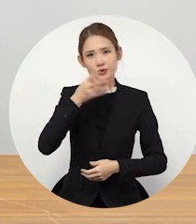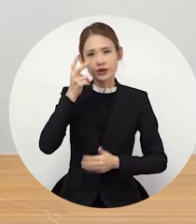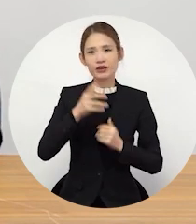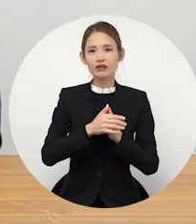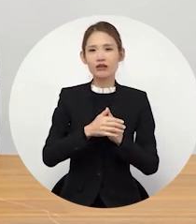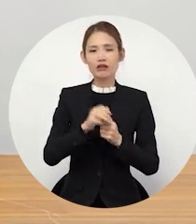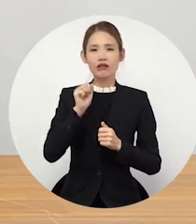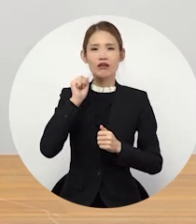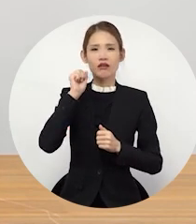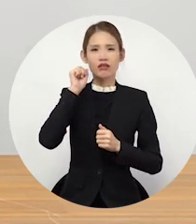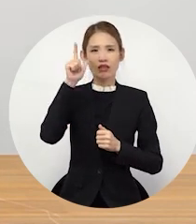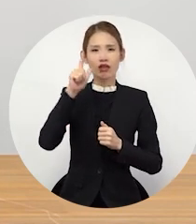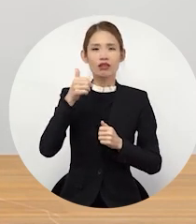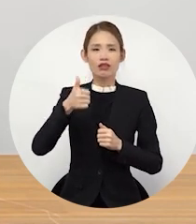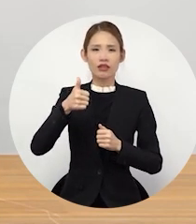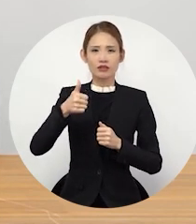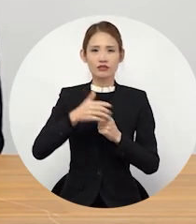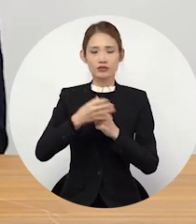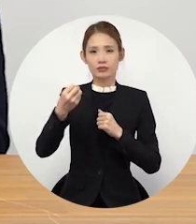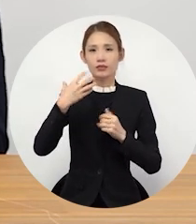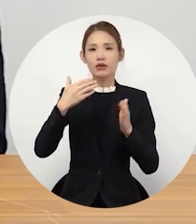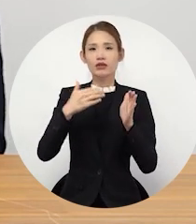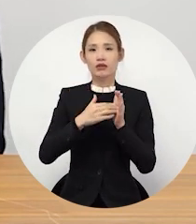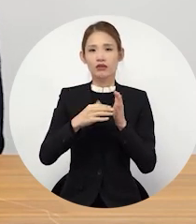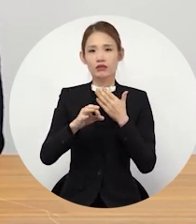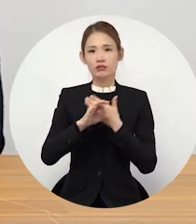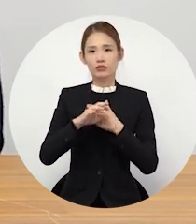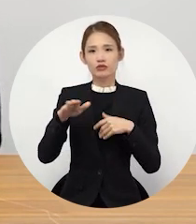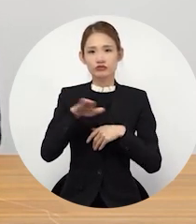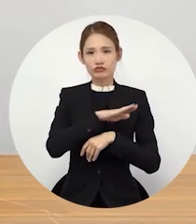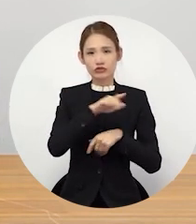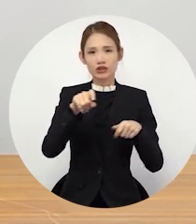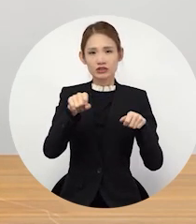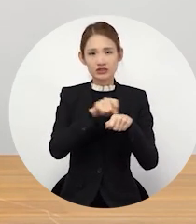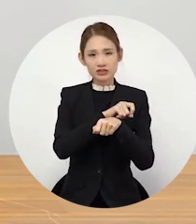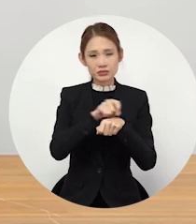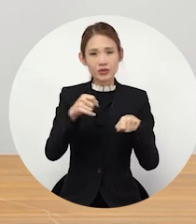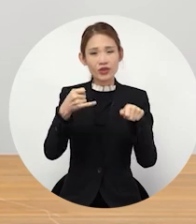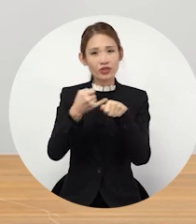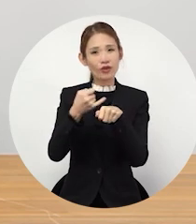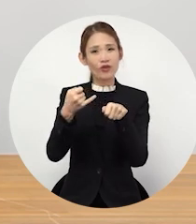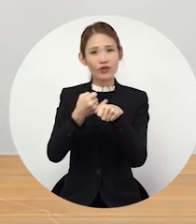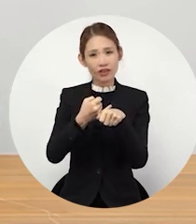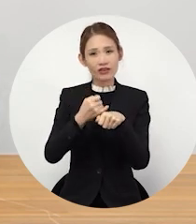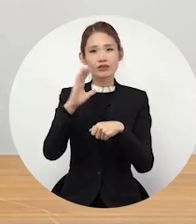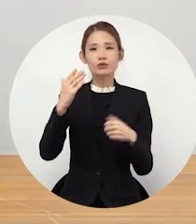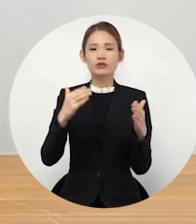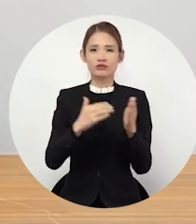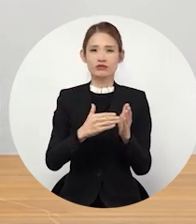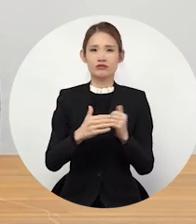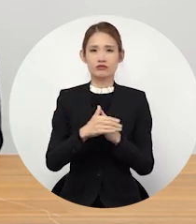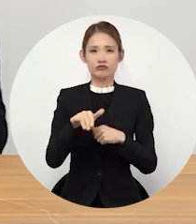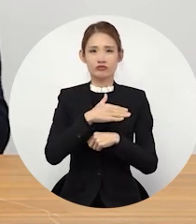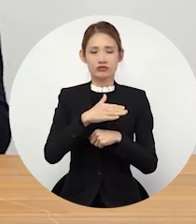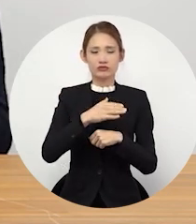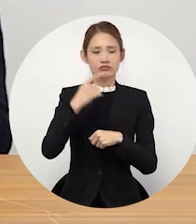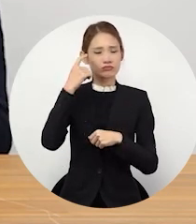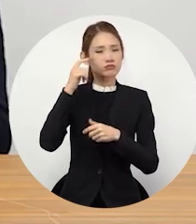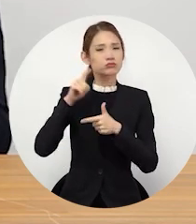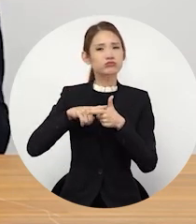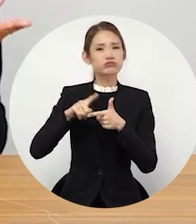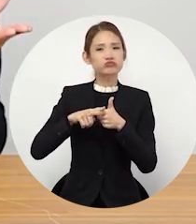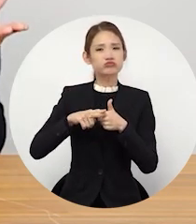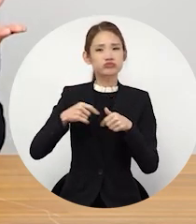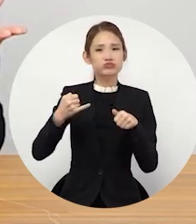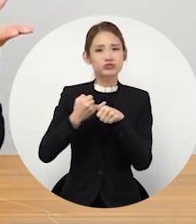힘들겠어요 라던가 너무 대단해요 라고 이야기를 하면 그때부터 우리의 연애가 특별한 사연 있는 연애가 되거든요. 맞아. 우리는 의식하지